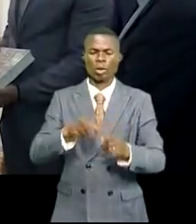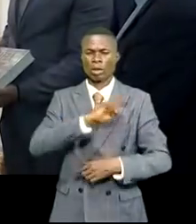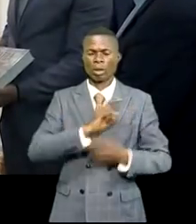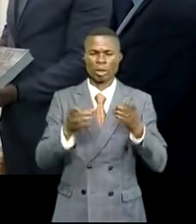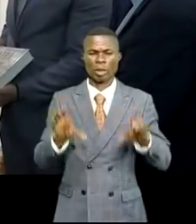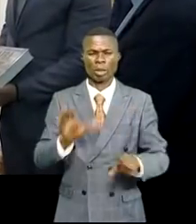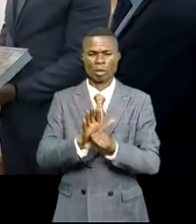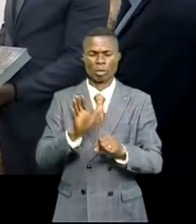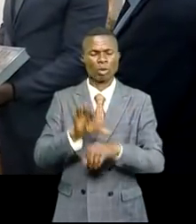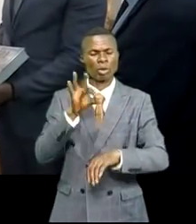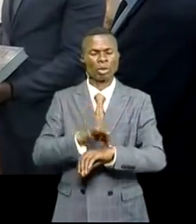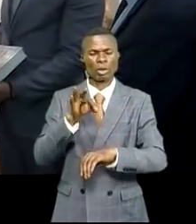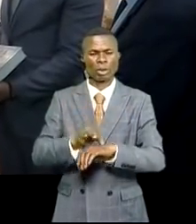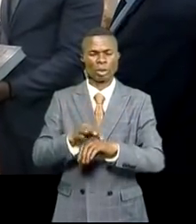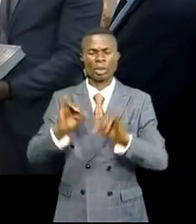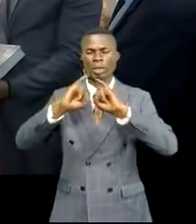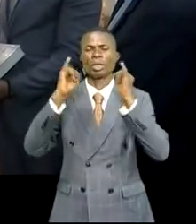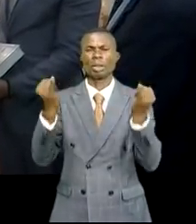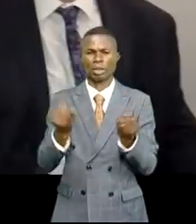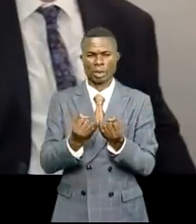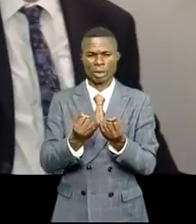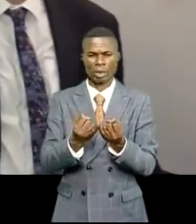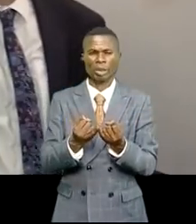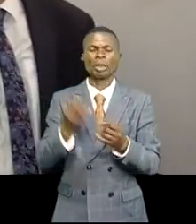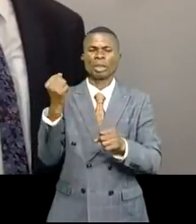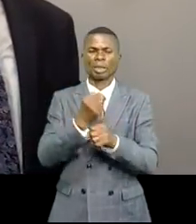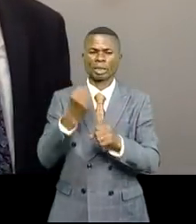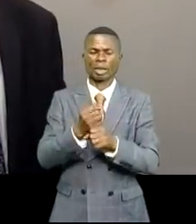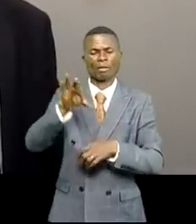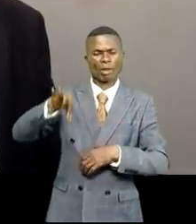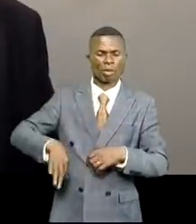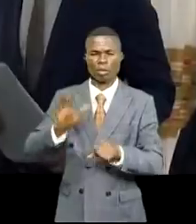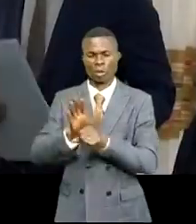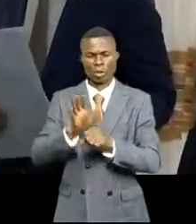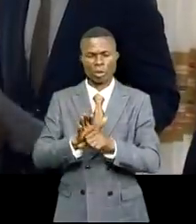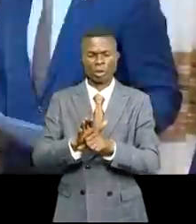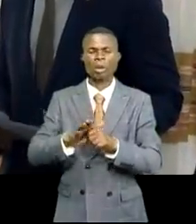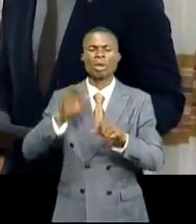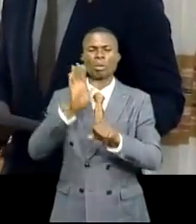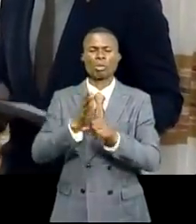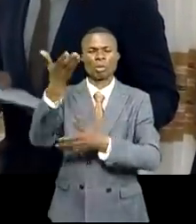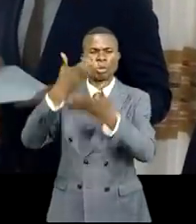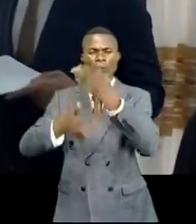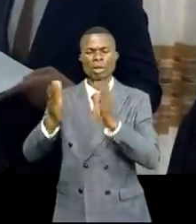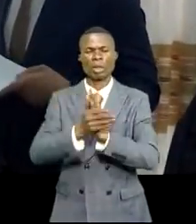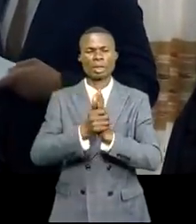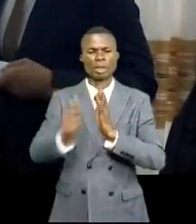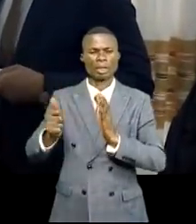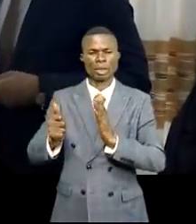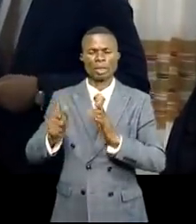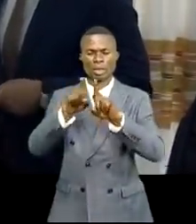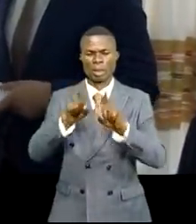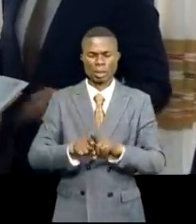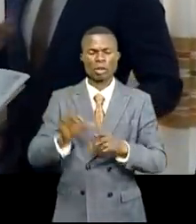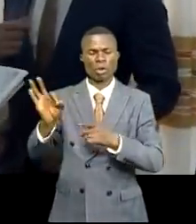à plusieurs opportunités industrielles aux conditions avantageuses, doublées des transferts des compétences grâce à